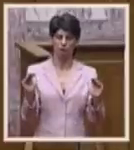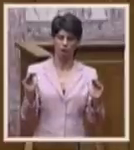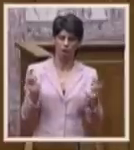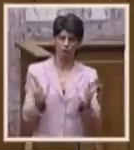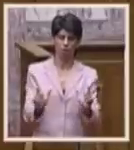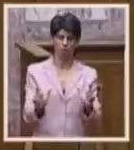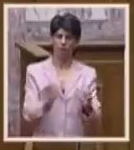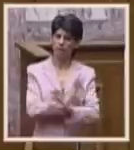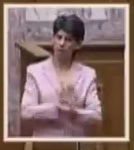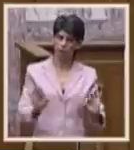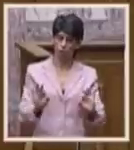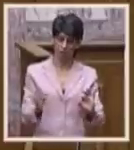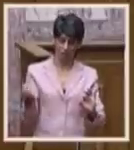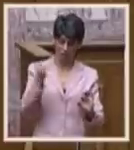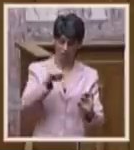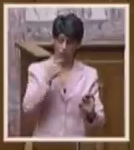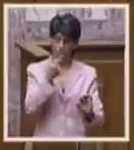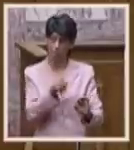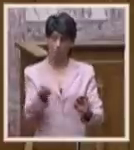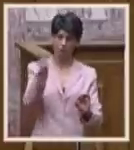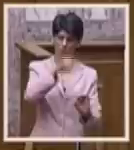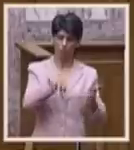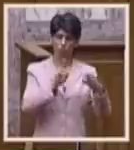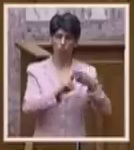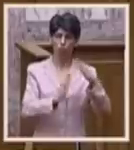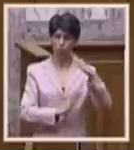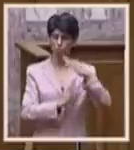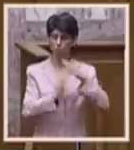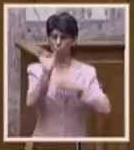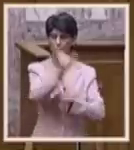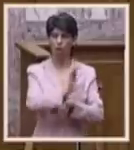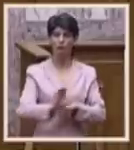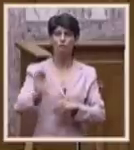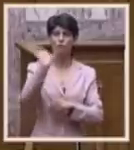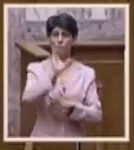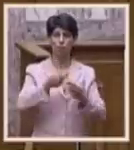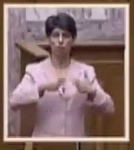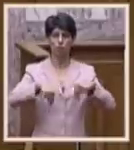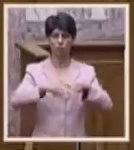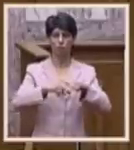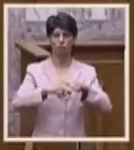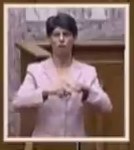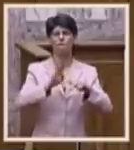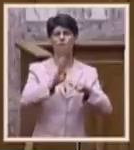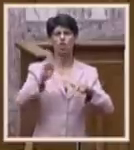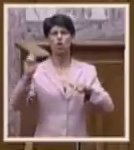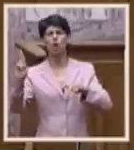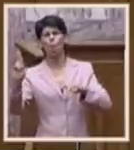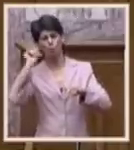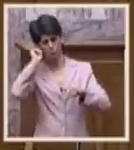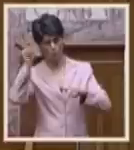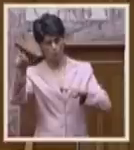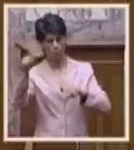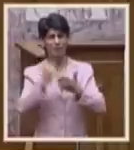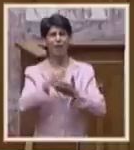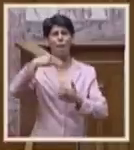μας. Συναντώ αύριο και μεθαύριο τον πρόεδρο του Ευρωπαϊκού Συμβουλίου, κύριο Βον Ρόμποϊ, και τον πρόεδρο της Ευρωπαϊκής Επιτροπής,